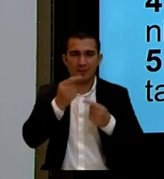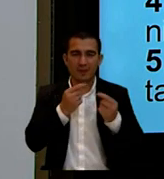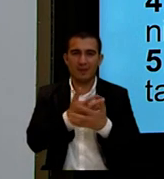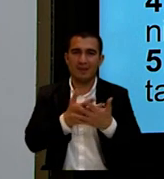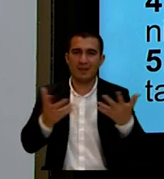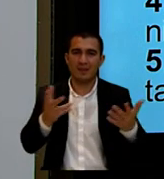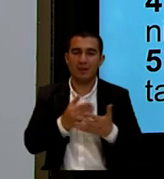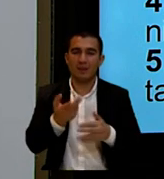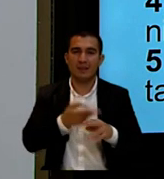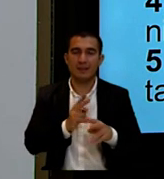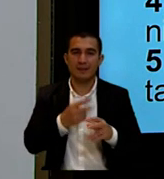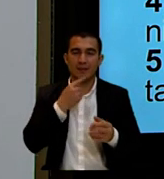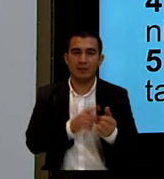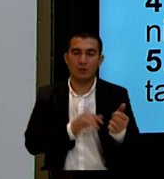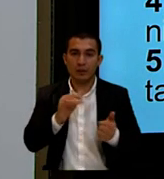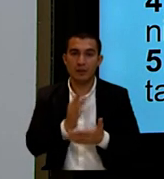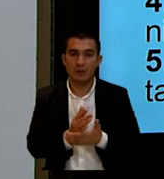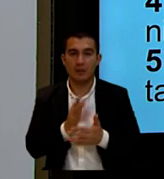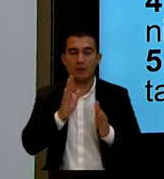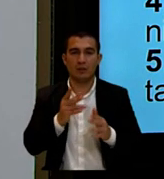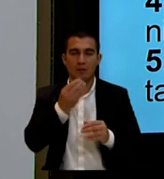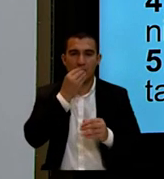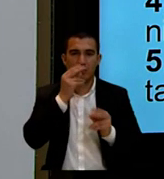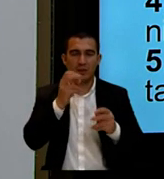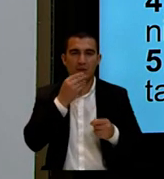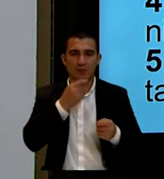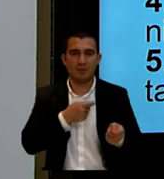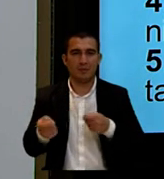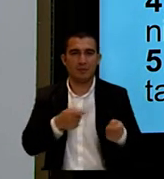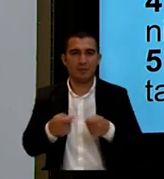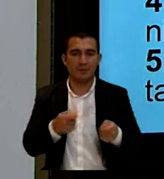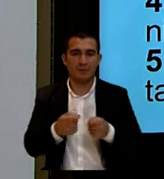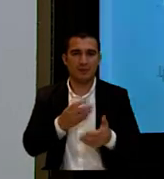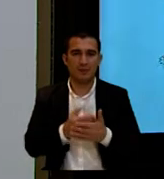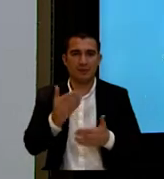modda tashiydi. Juda ham to'g'ri javob berdingiz.